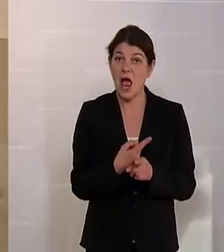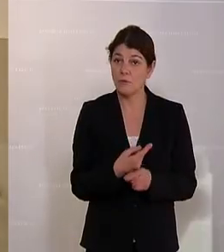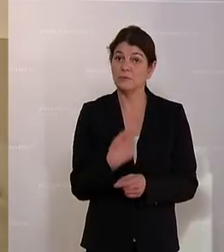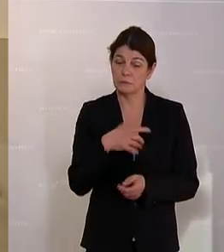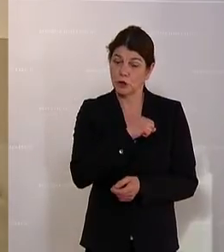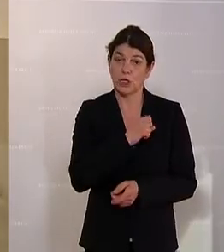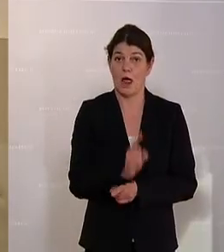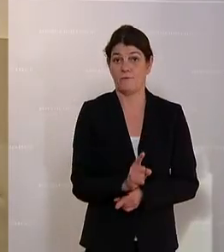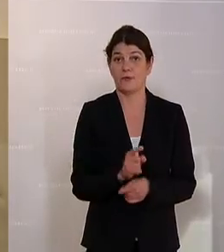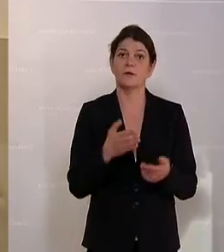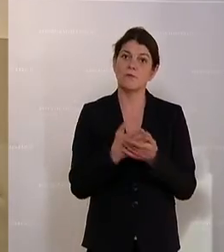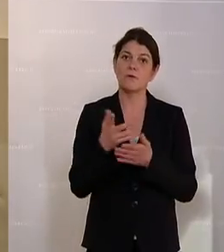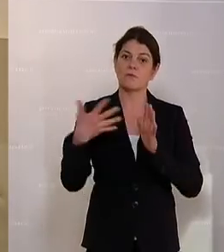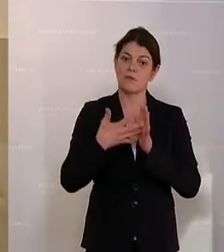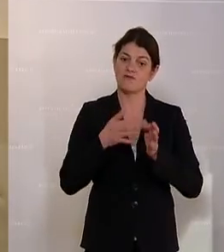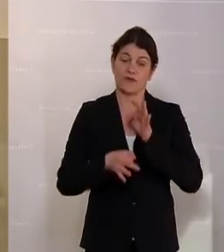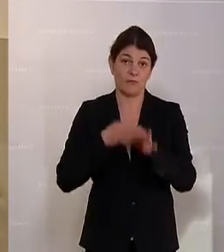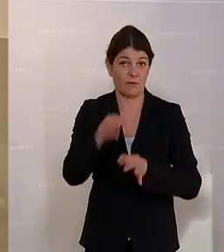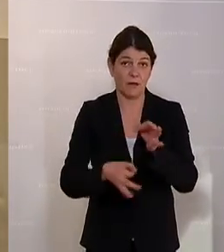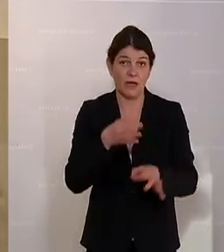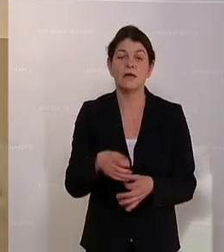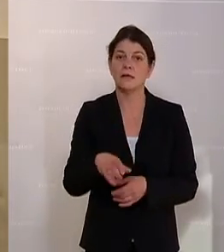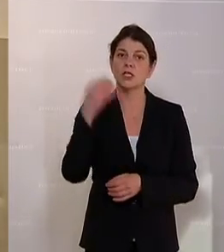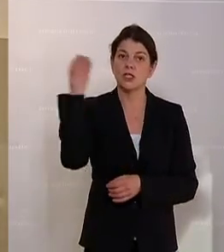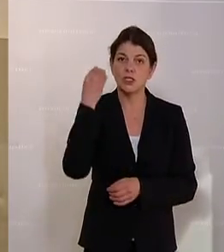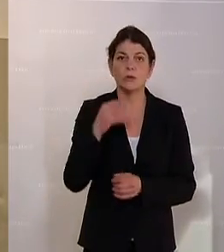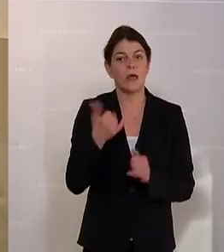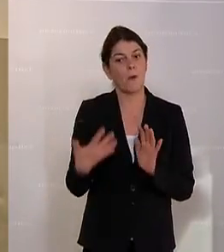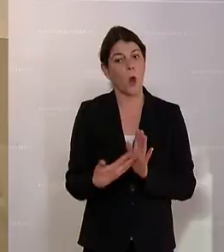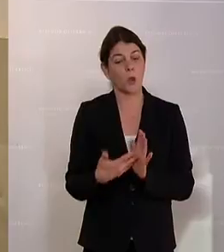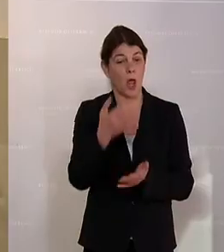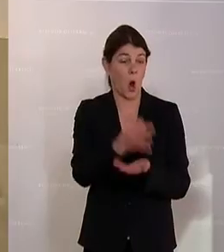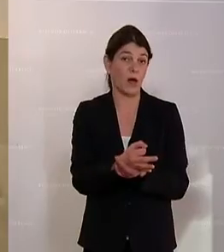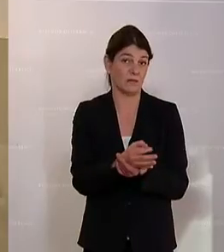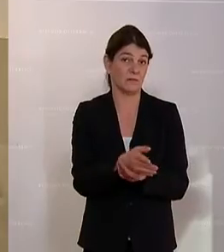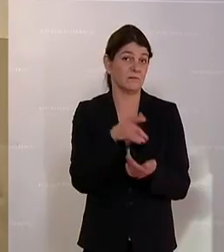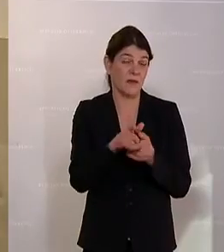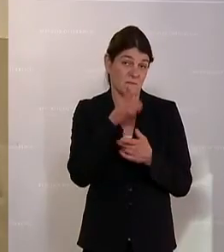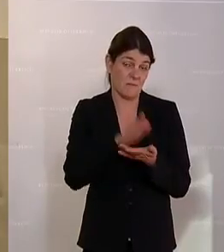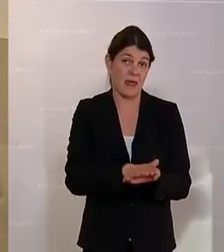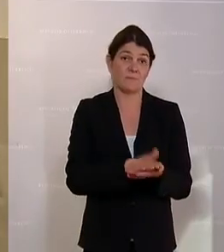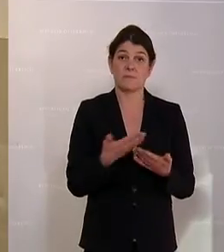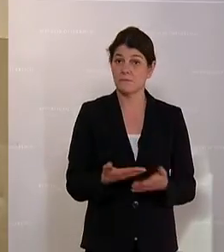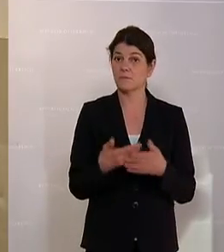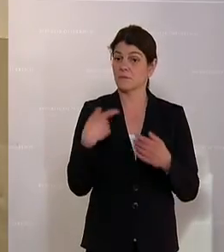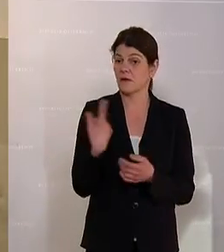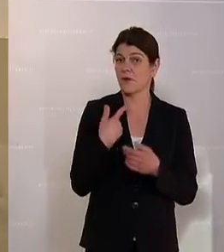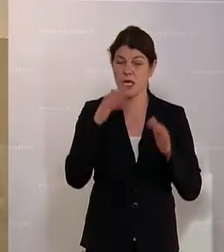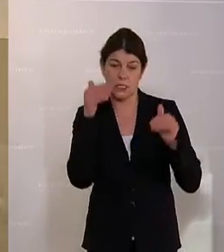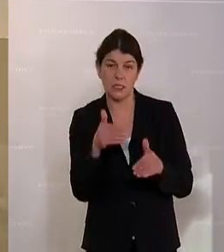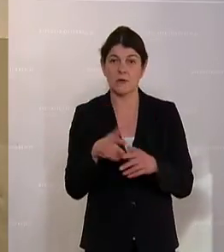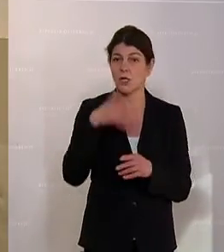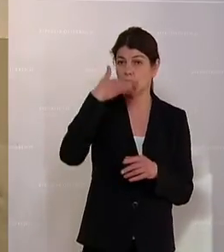gelungen ist, durch die Teststrategie die Schule zu einem kontrollierten Ort werden zu lassen. Wir haben intensiv in